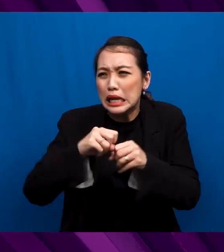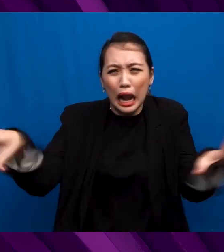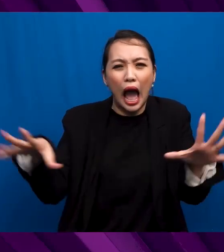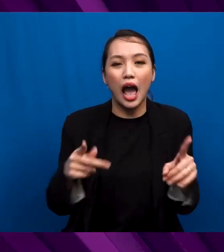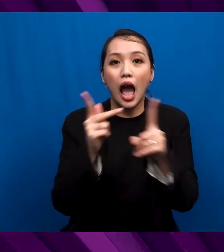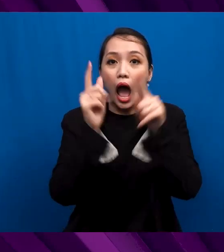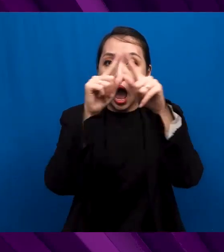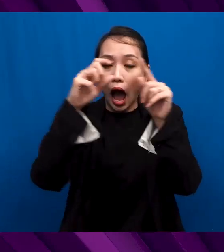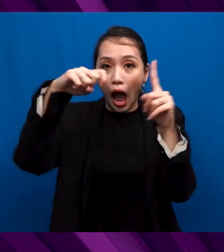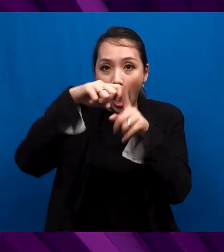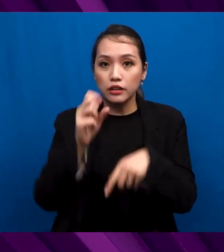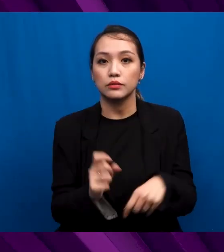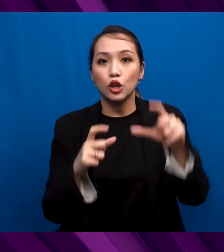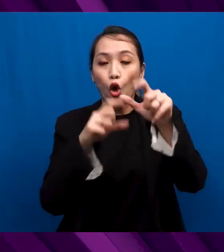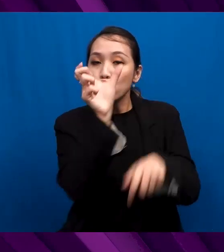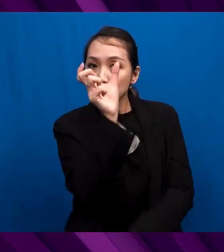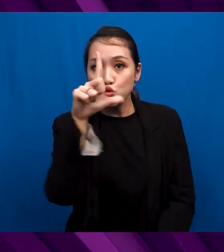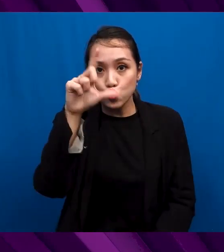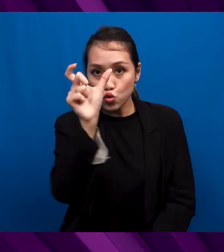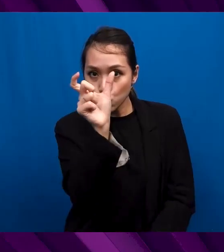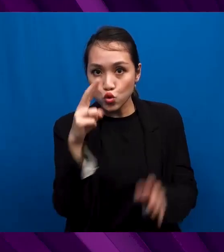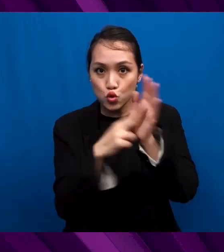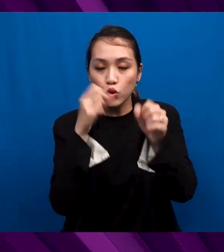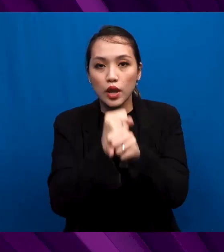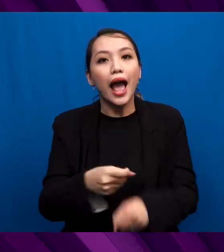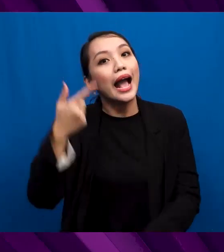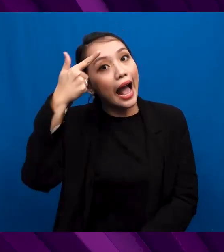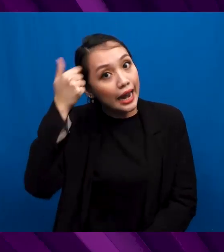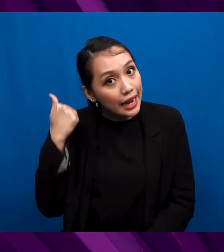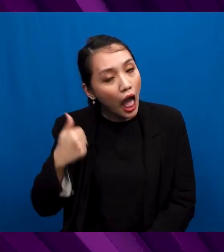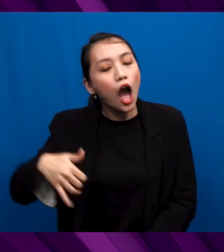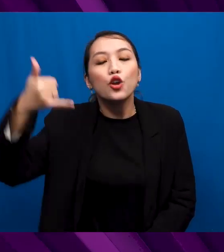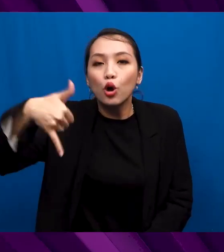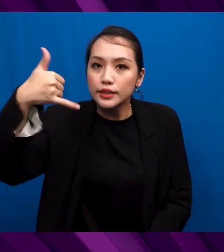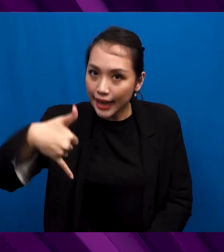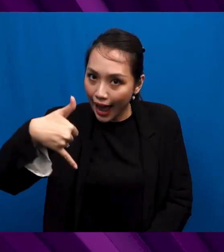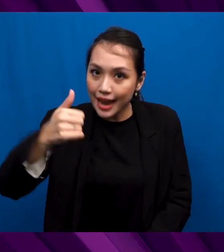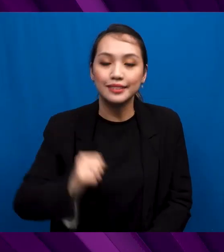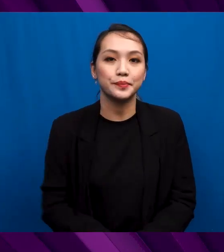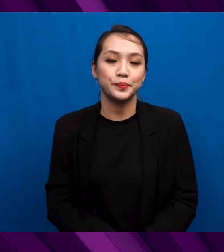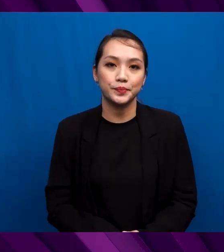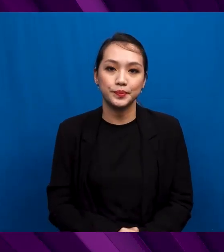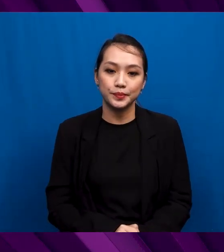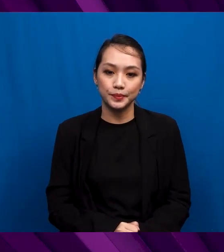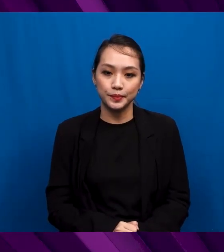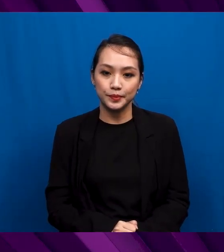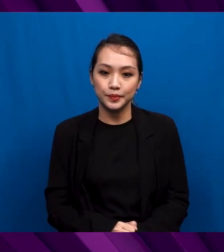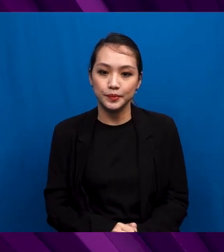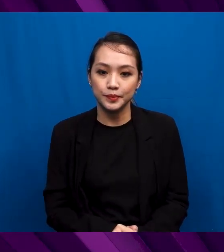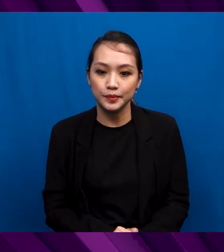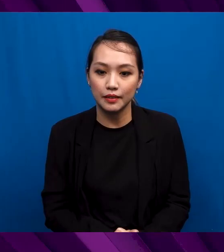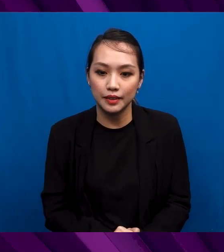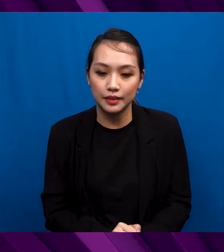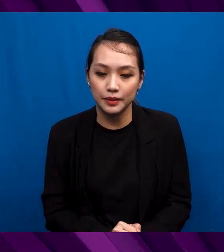Kalau ayat di kitab Tawarik ya, nggak usah dibuka. Dikatakan seperti ini bahwa hak kesulungan Ruben